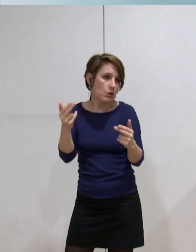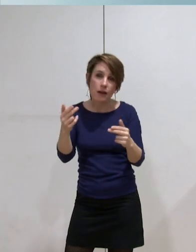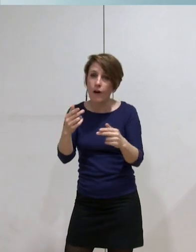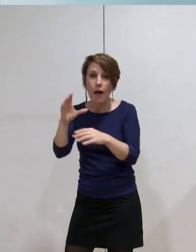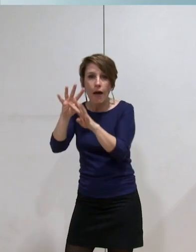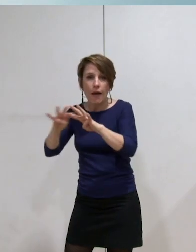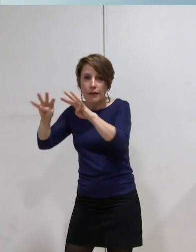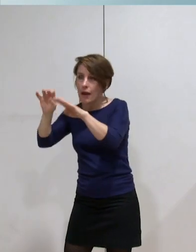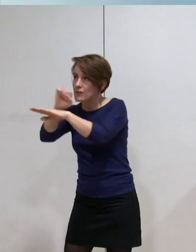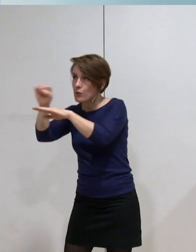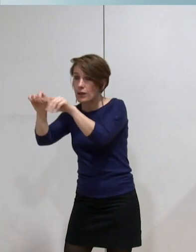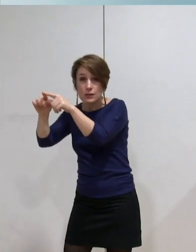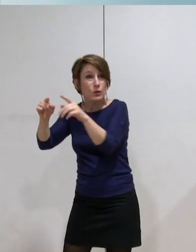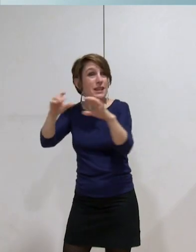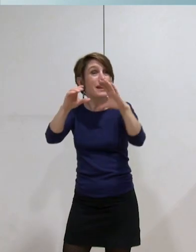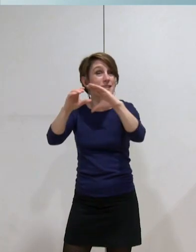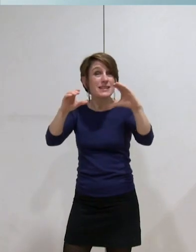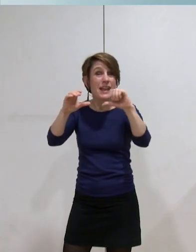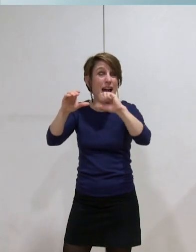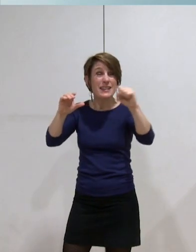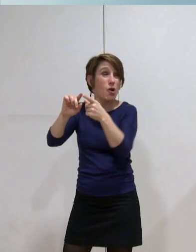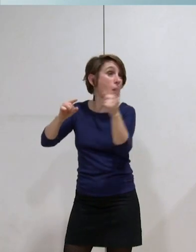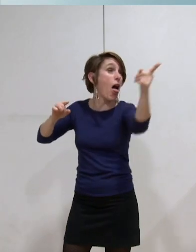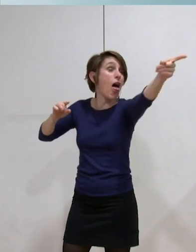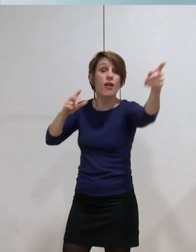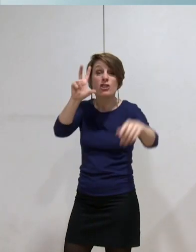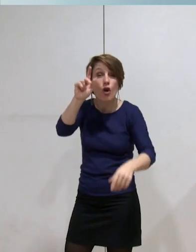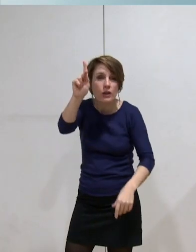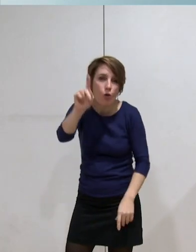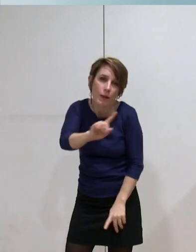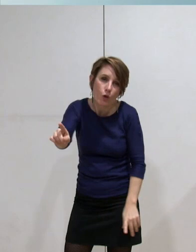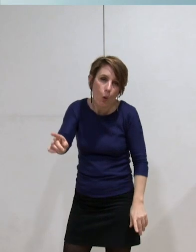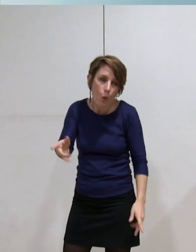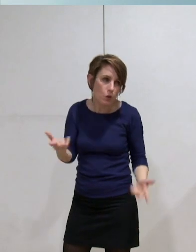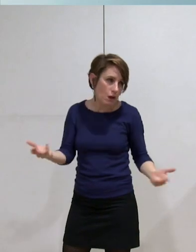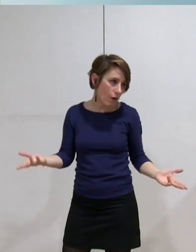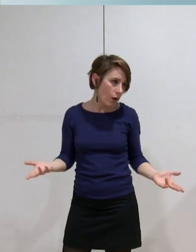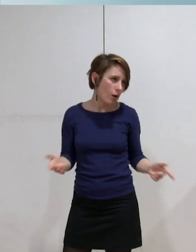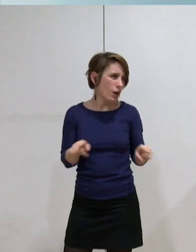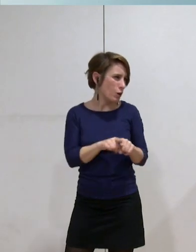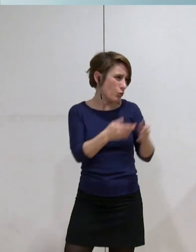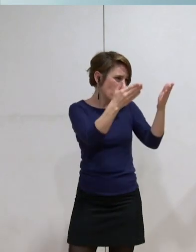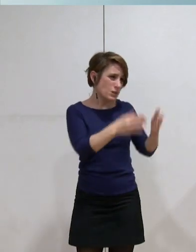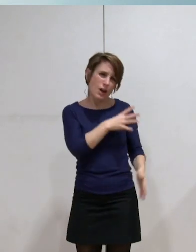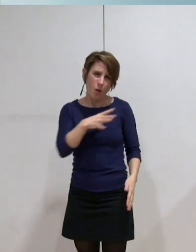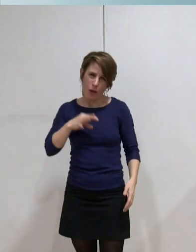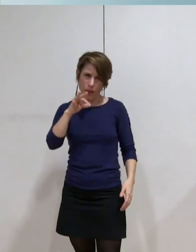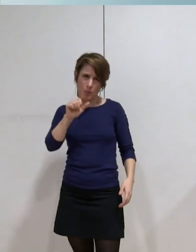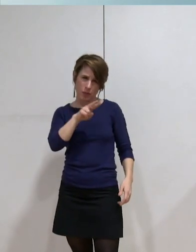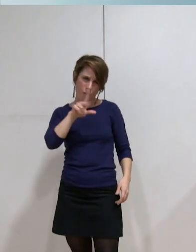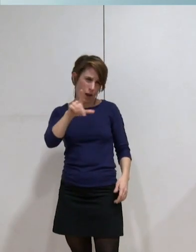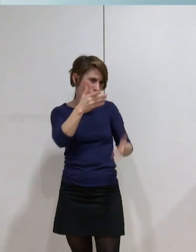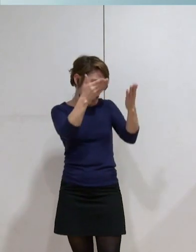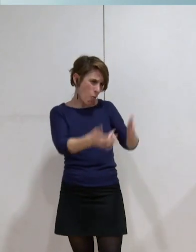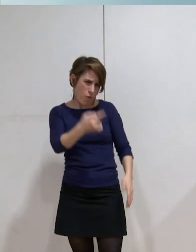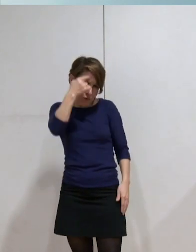concerné premièrement deuxièmement madame tavelle vous êtes trop fine et trop intelligente pour ne pas comprendre que derrière la question du